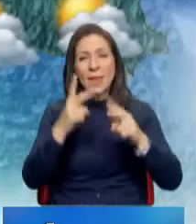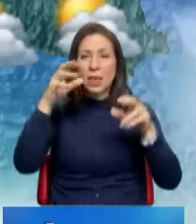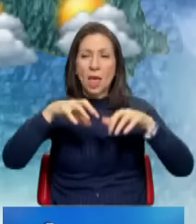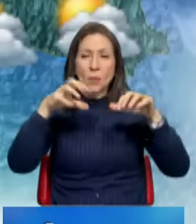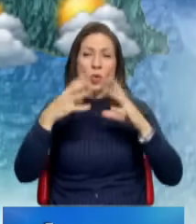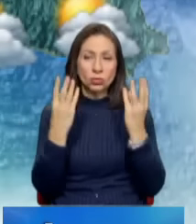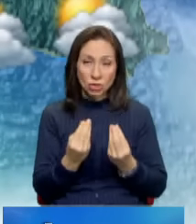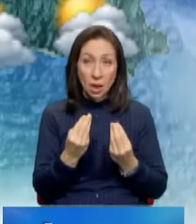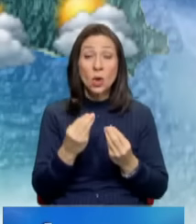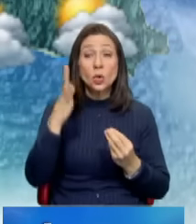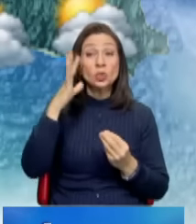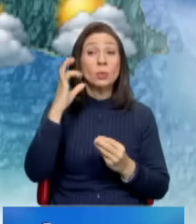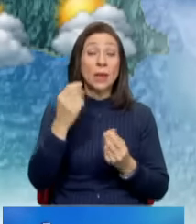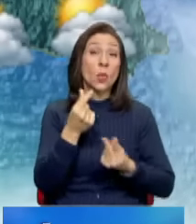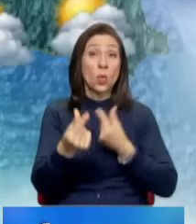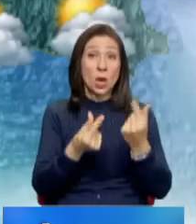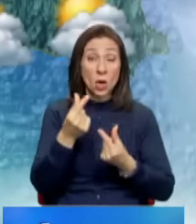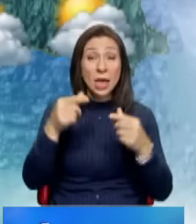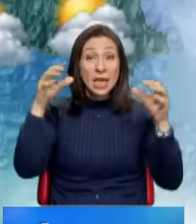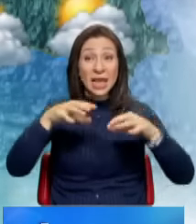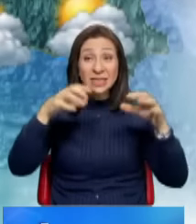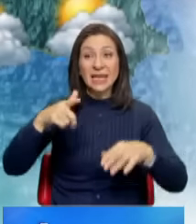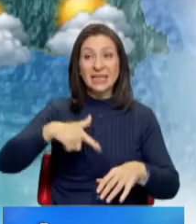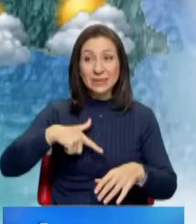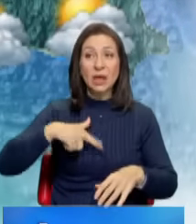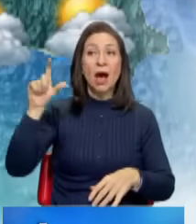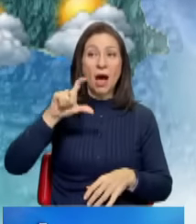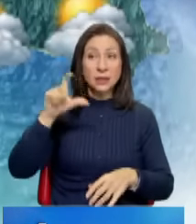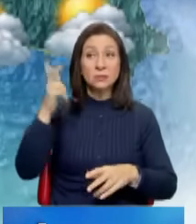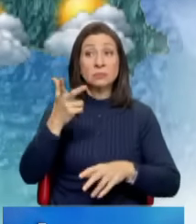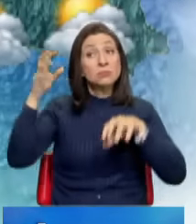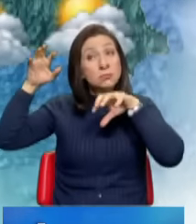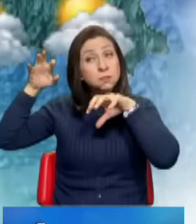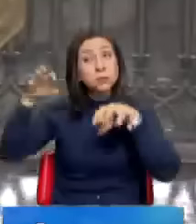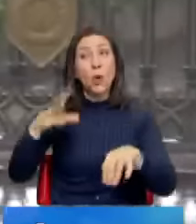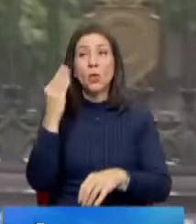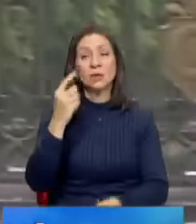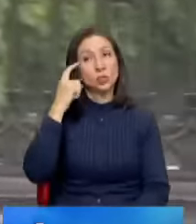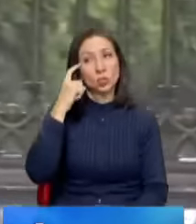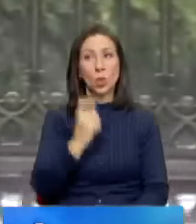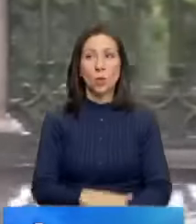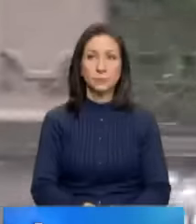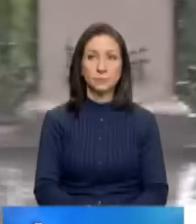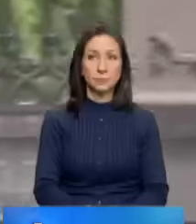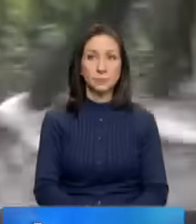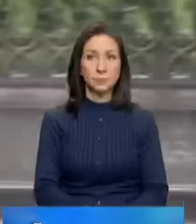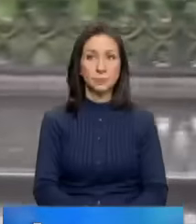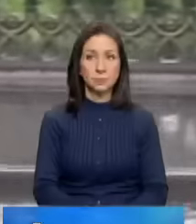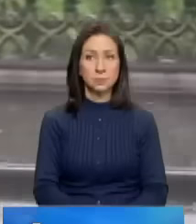geçişlerine teslim olacak. Uzmanlar uyarıyor. Yağışların İzmir ve Aydın'da şiddetli olması bekleniyor.